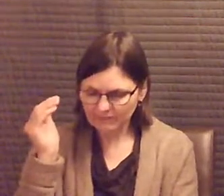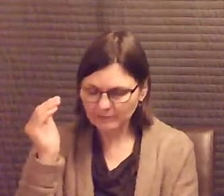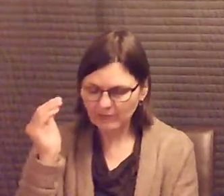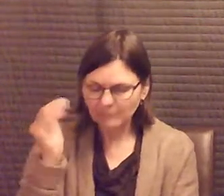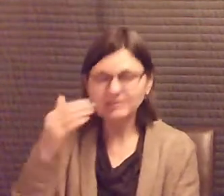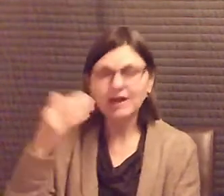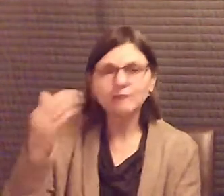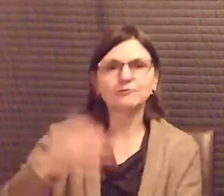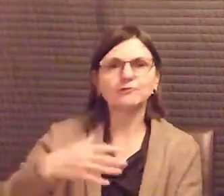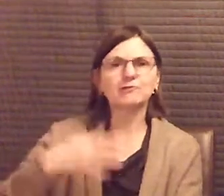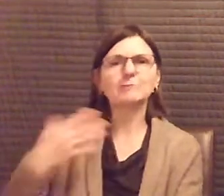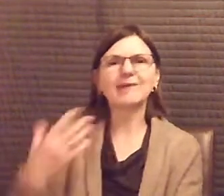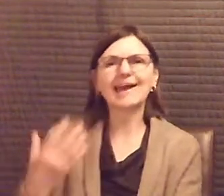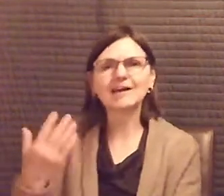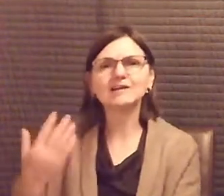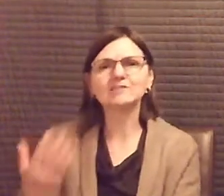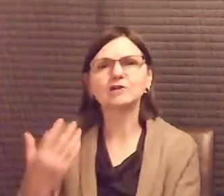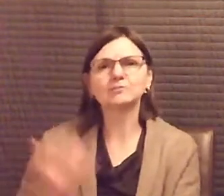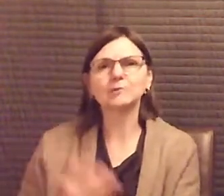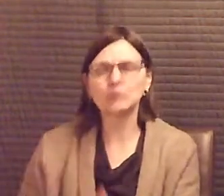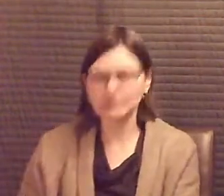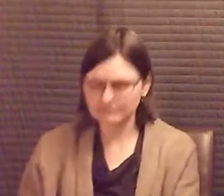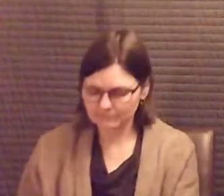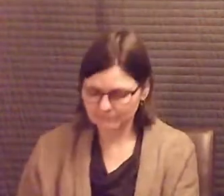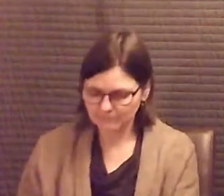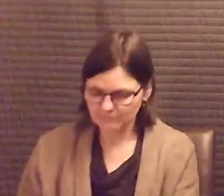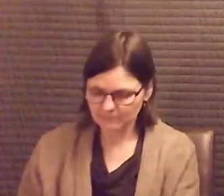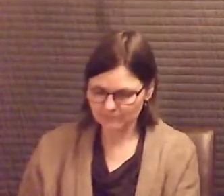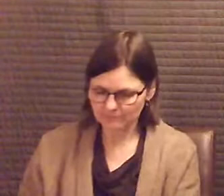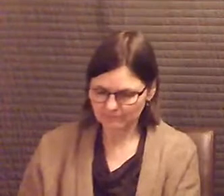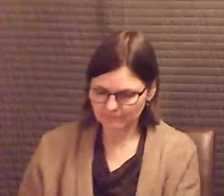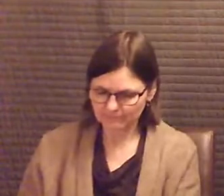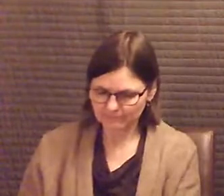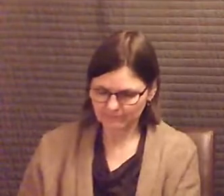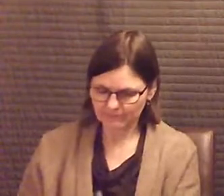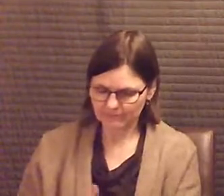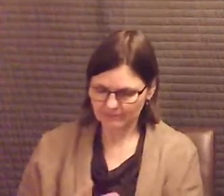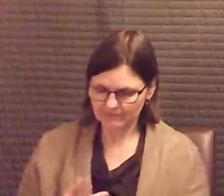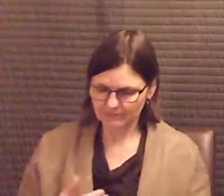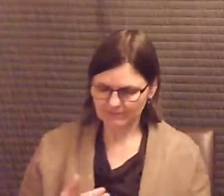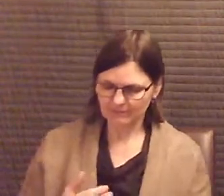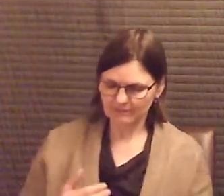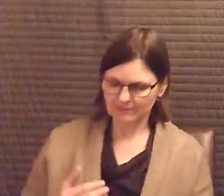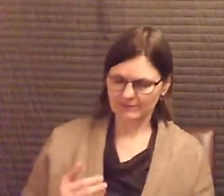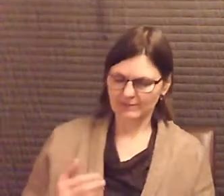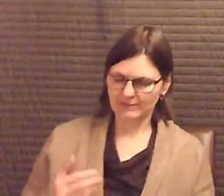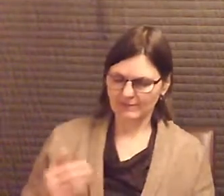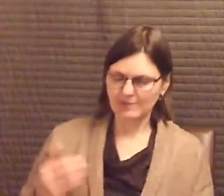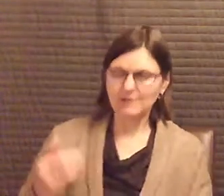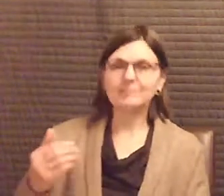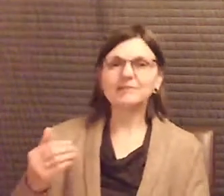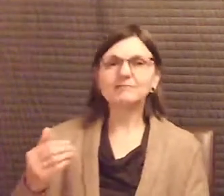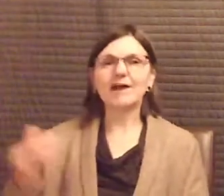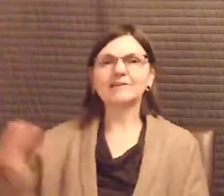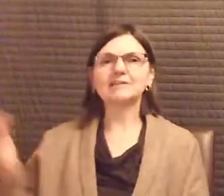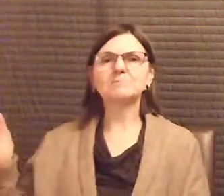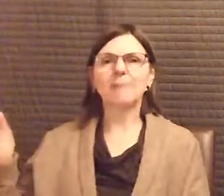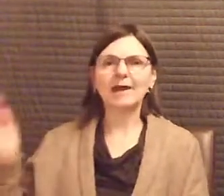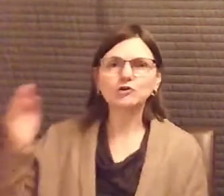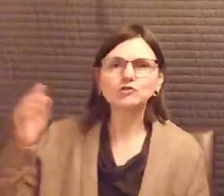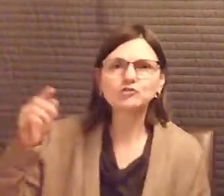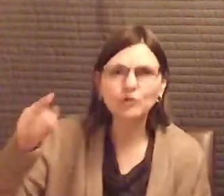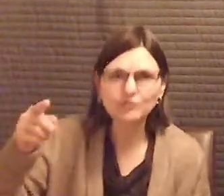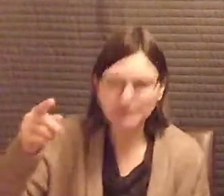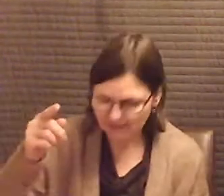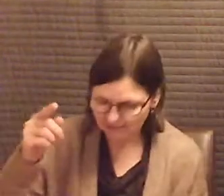want ik heb niet uit mezelf en vanuit mijn eigen gezag gesproken boeddha vader hoe we de vader die mij